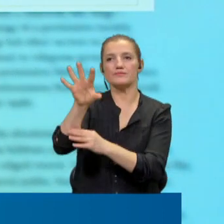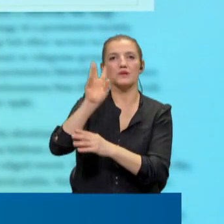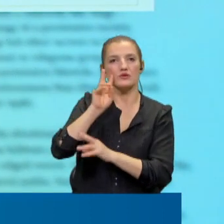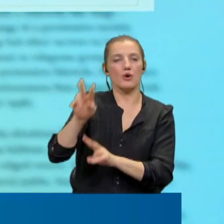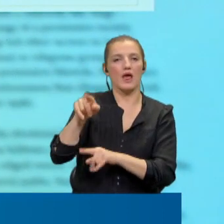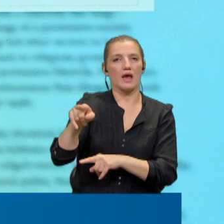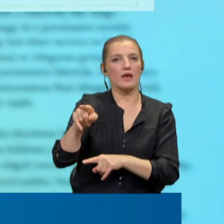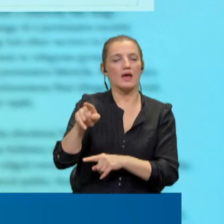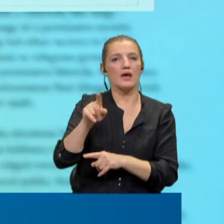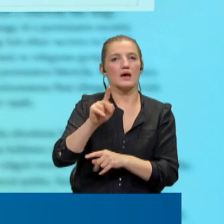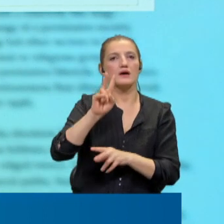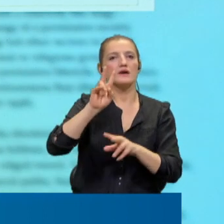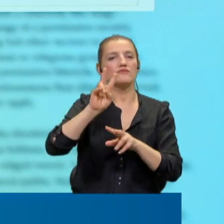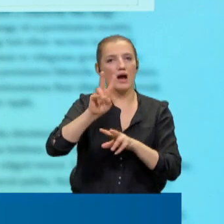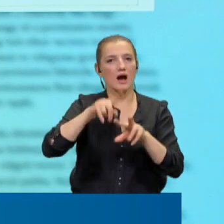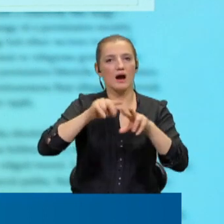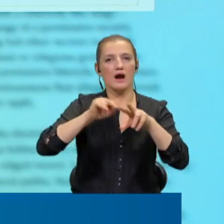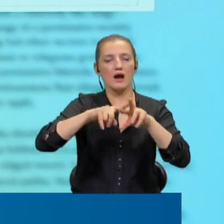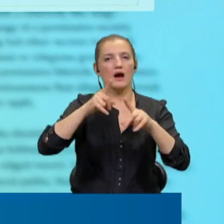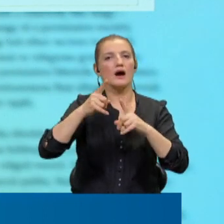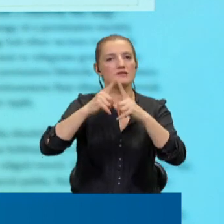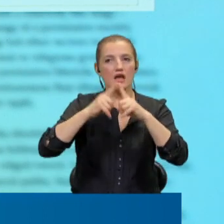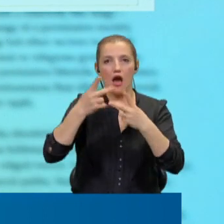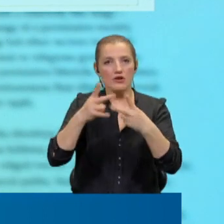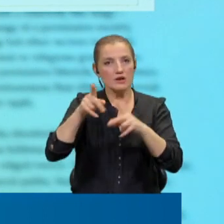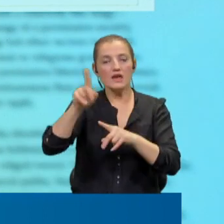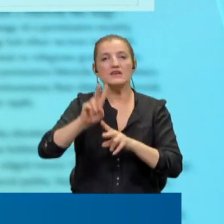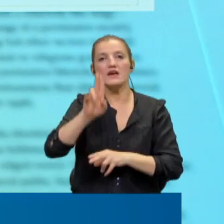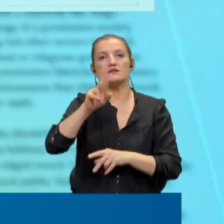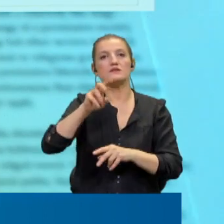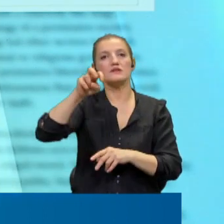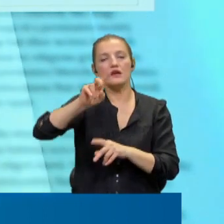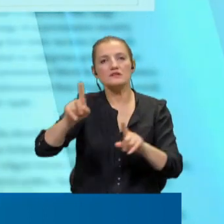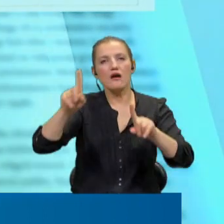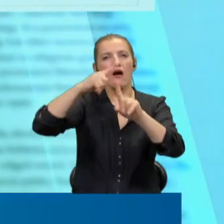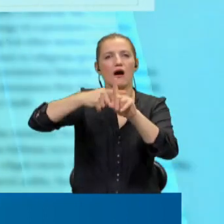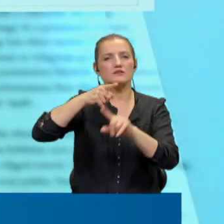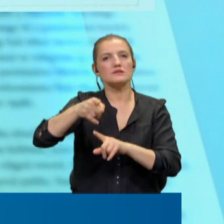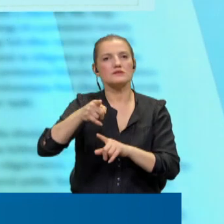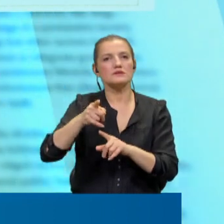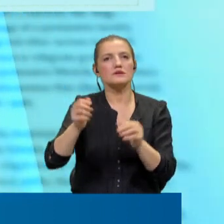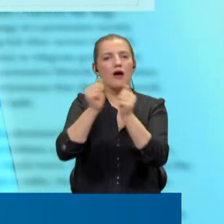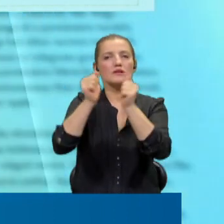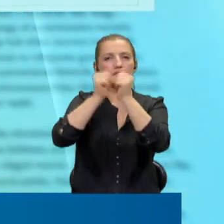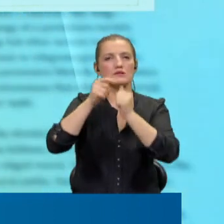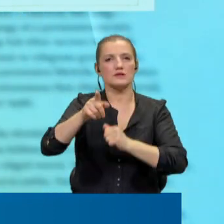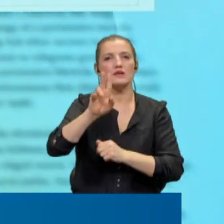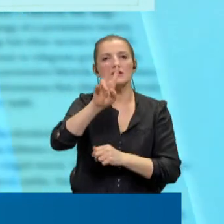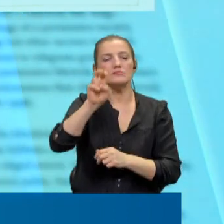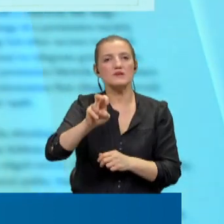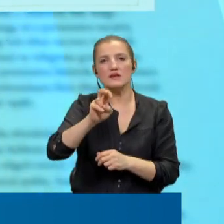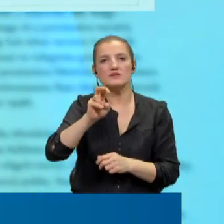göre vakalar açıklığının 7 8 kat üzerinde 28 ocakta beklenmedik seviyeler